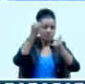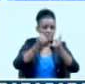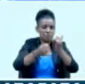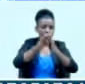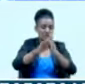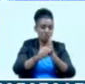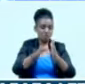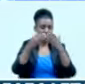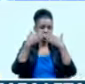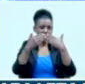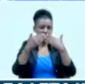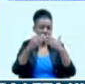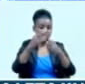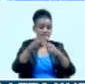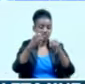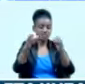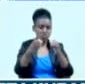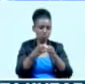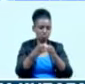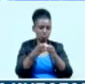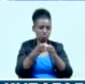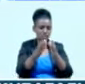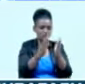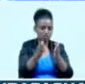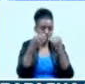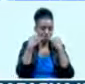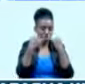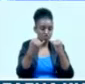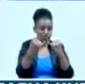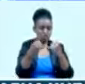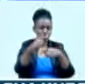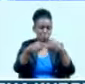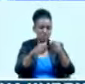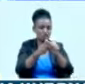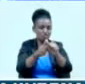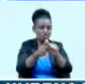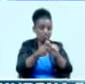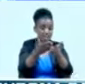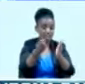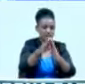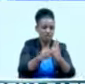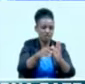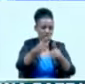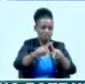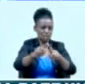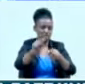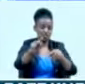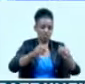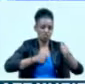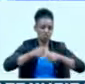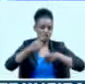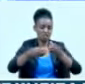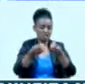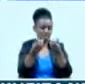Nadusoreje aya makuru, ndabashimiye cyane mu izina rya ekipe ngari yamfashe kuyategura no kuyabagezaho. Mbifuriza gukomeza kugubwa neza na gahunda zitandukanye Televiziyo Rwanda